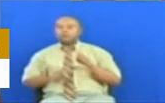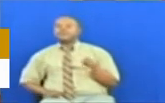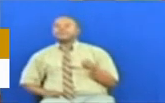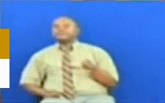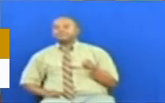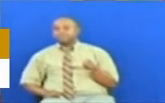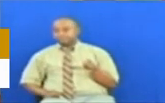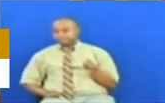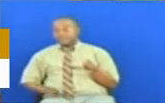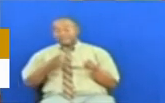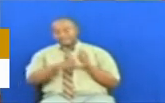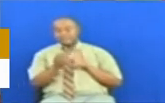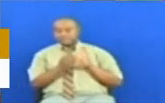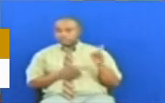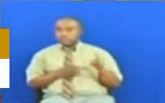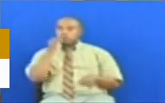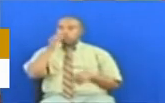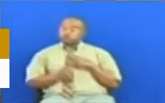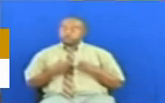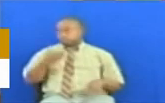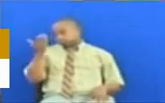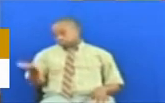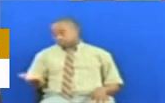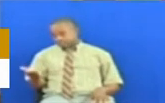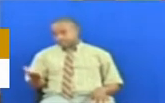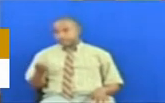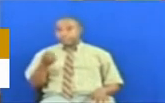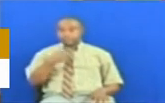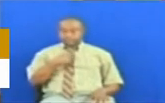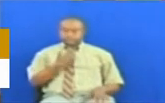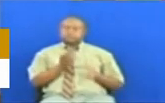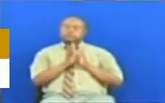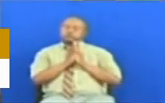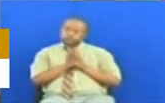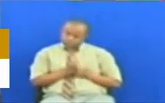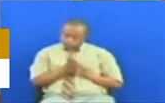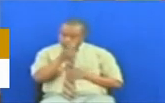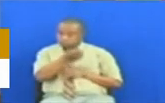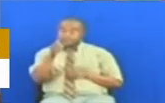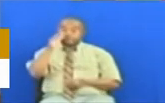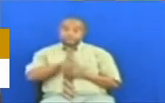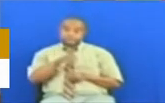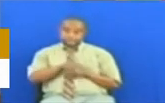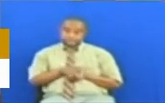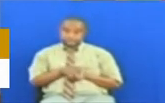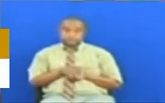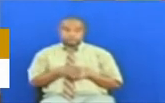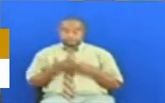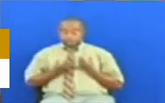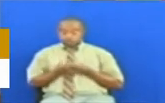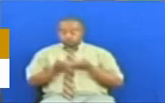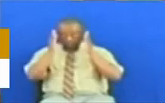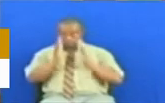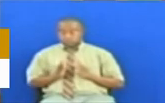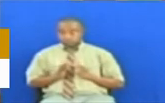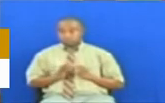inatamkwa katika sheria. Mwisho Mheshimiwa Spika, ninashukuru sana kwa pongezi nyingi zilizotolewa na waheshimiwa wabunge. Ni